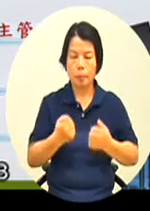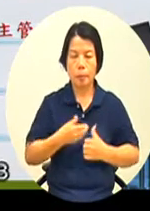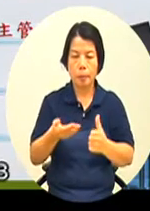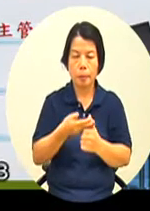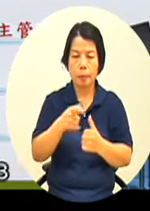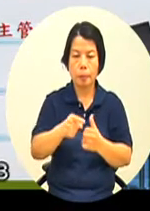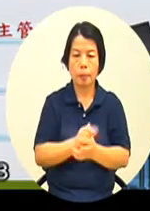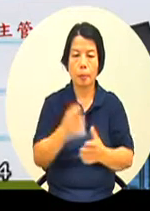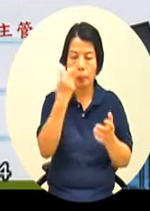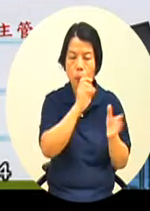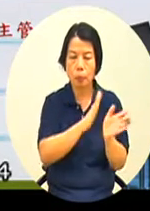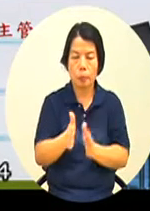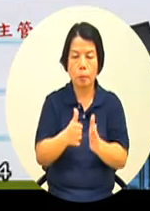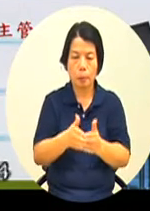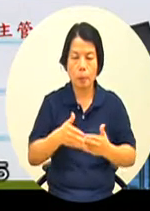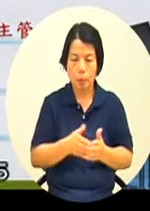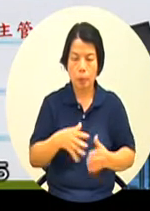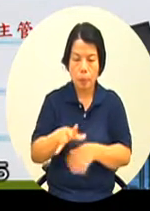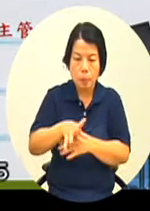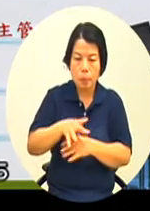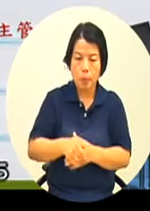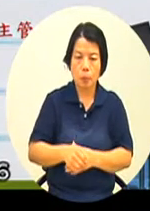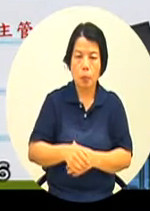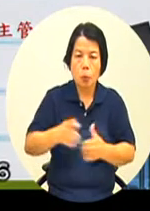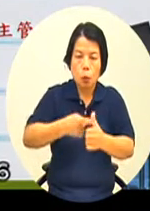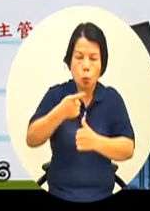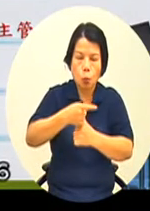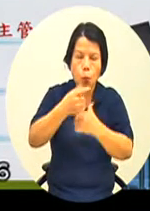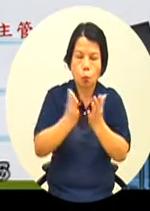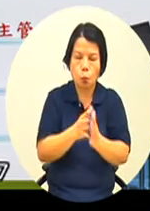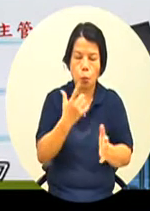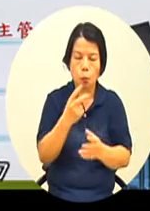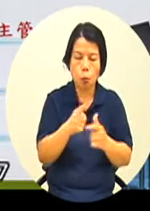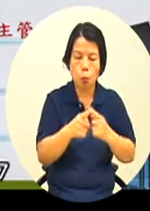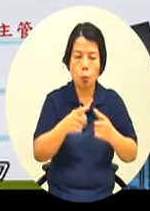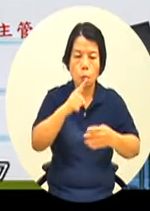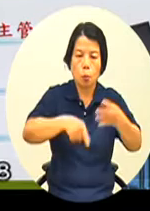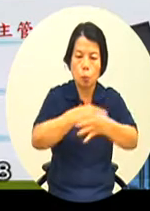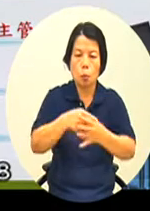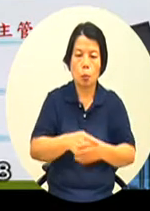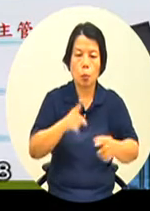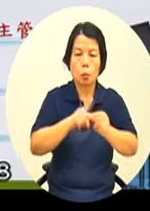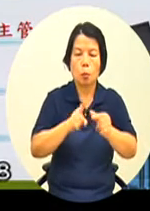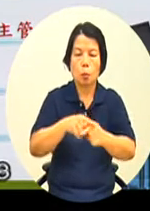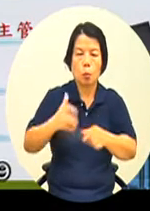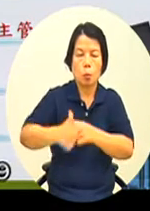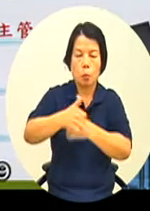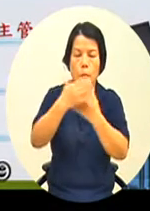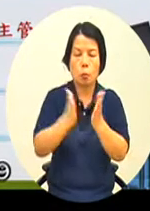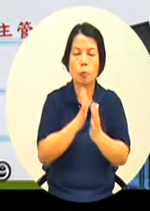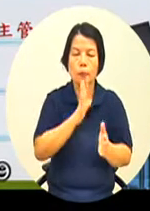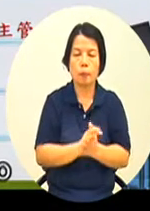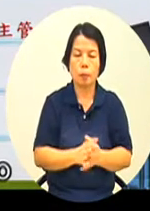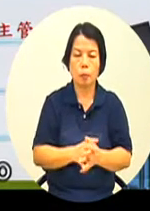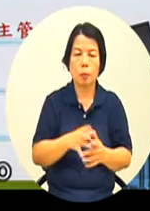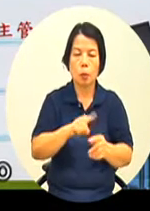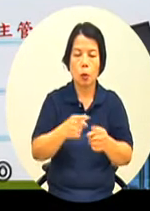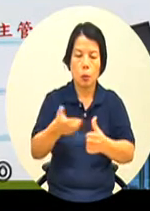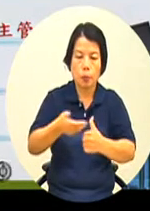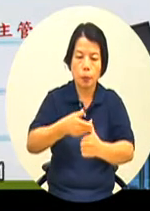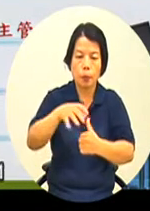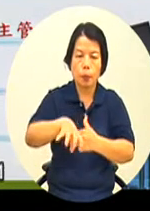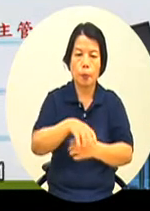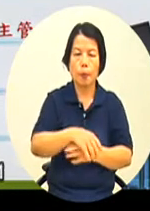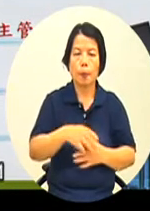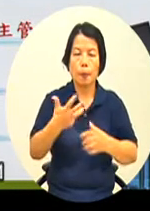人才，我们办理了初任兼任主管人员的训练，还有人事人员中阶主管培育，还有我们中阶主管培育班、八等主